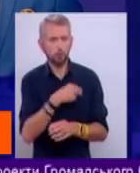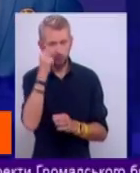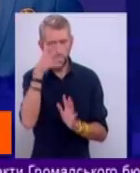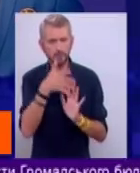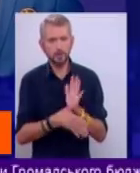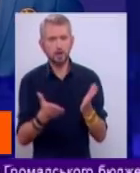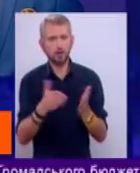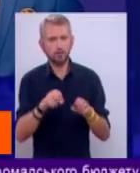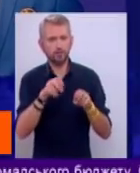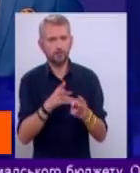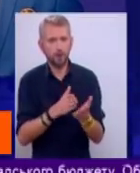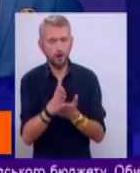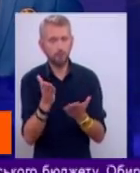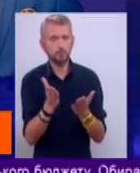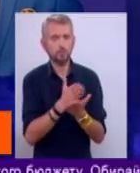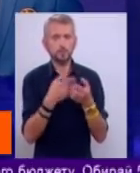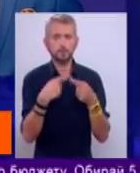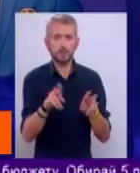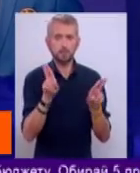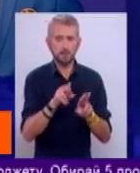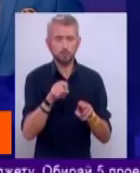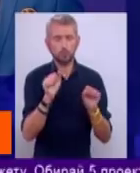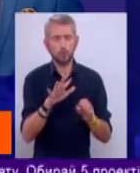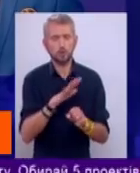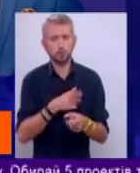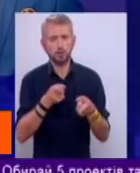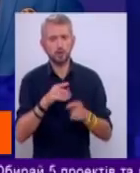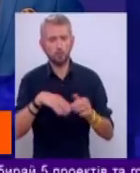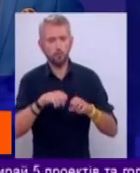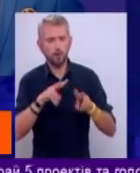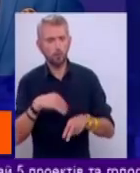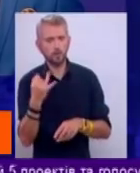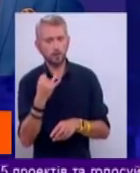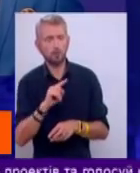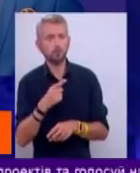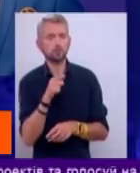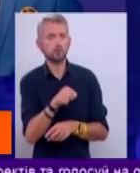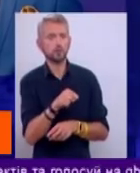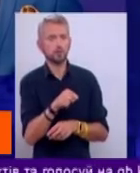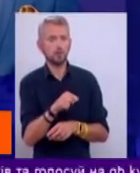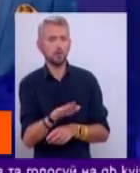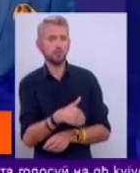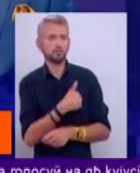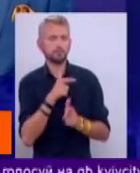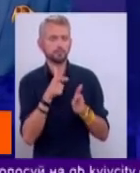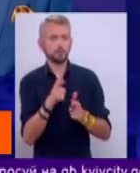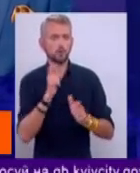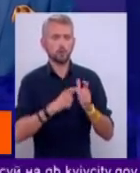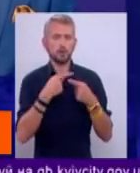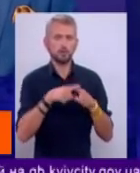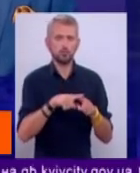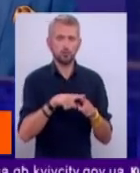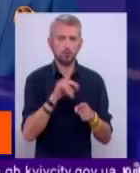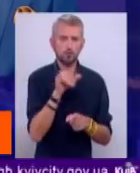освоїти якийсь фах. Це інший принцип. Тобто тут може бути дійсно фахова зацікавленість. Чому ти став студентом технічного вузу